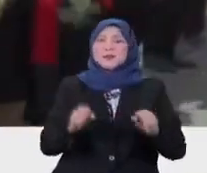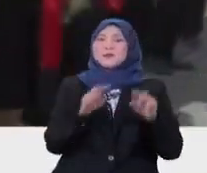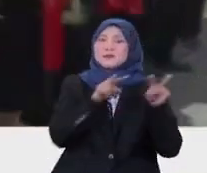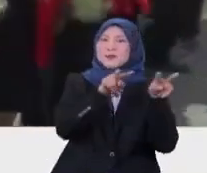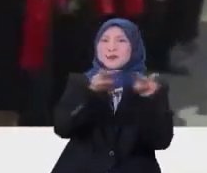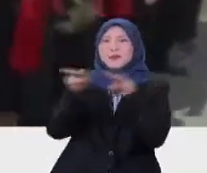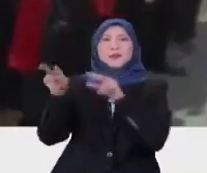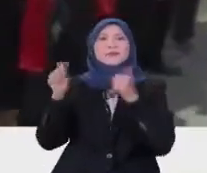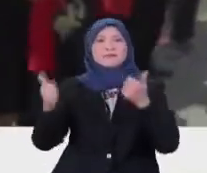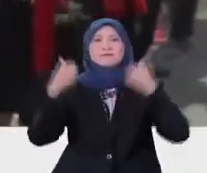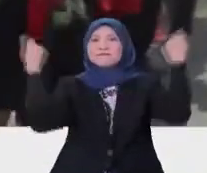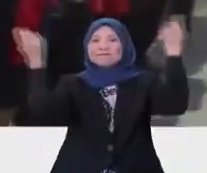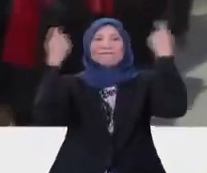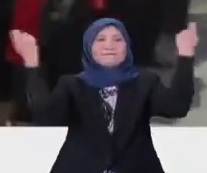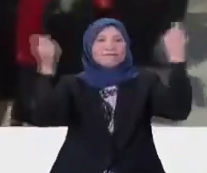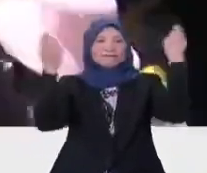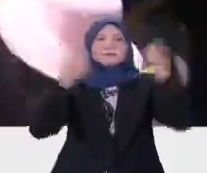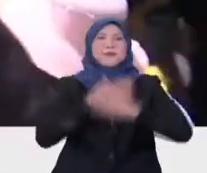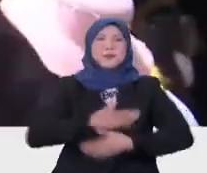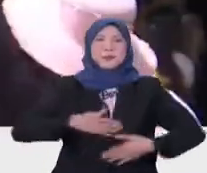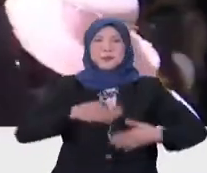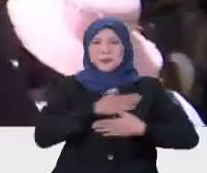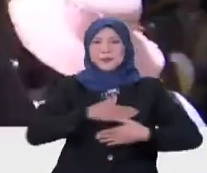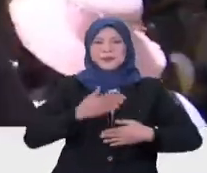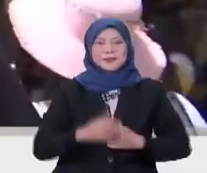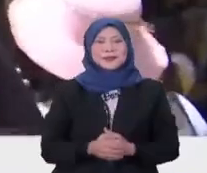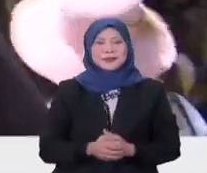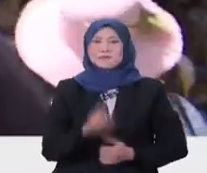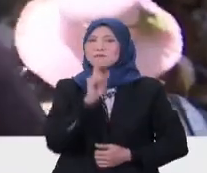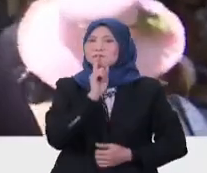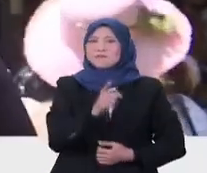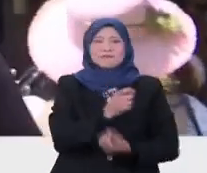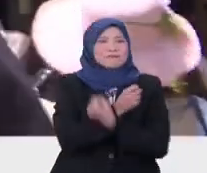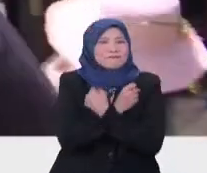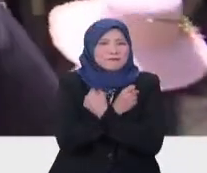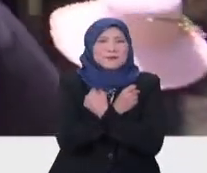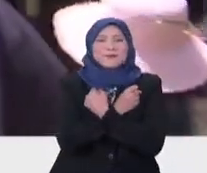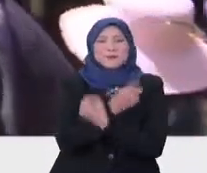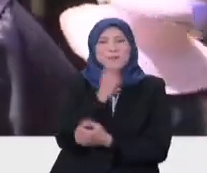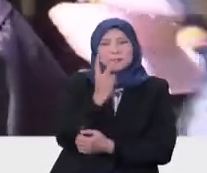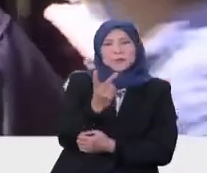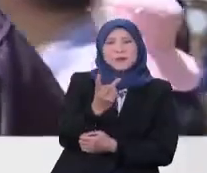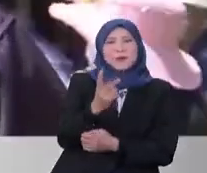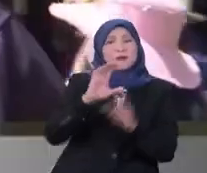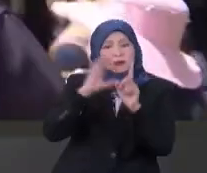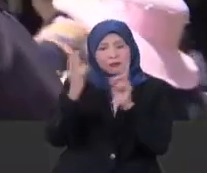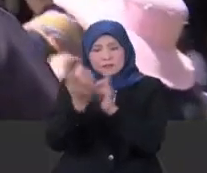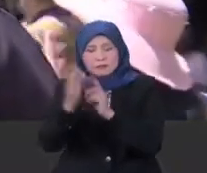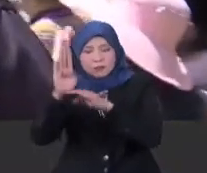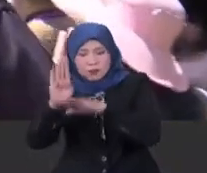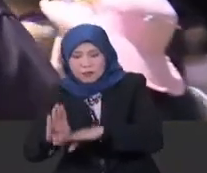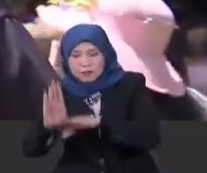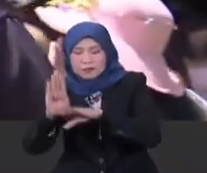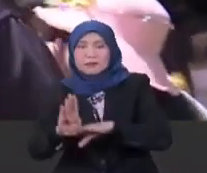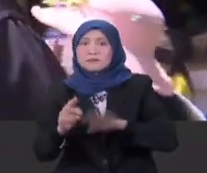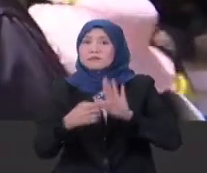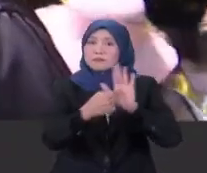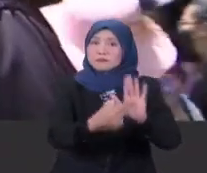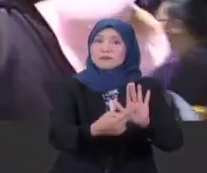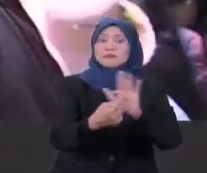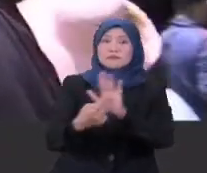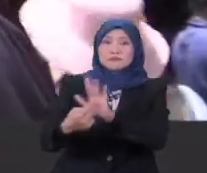menikmati kemeriahan sambutan kali ini. Oh, I really love it. I like the costume, I like the